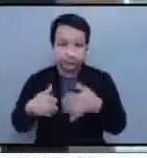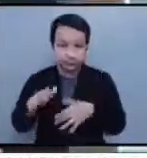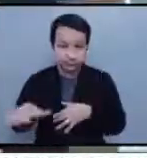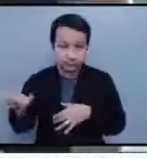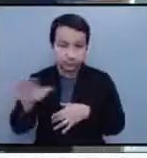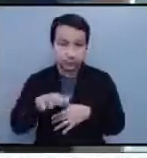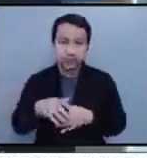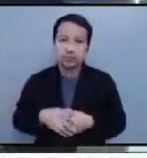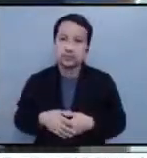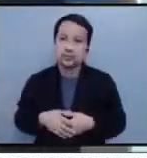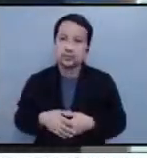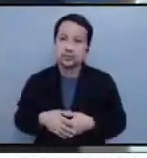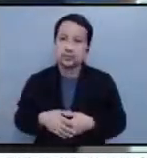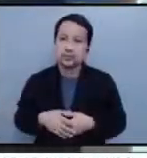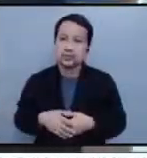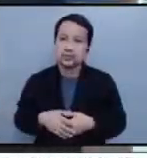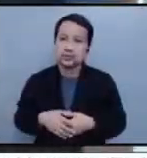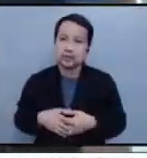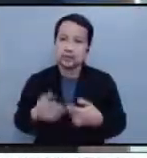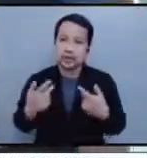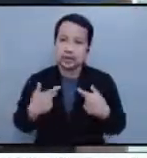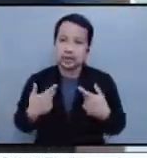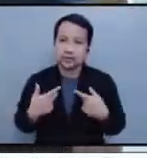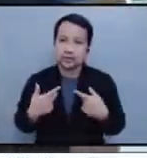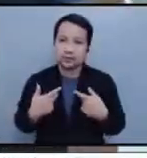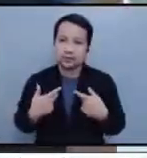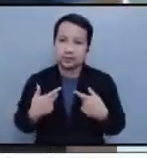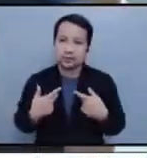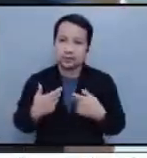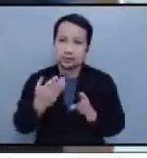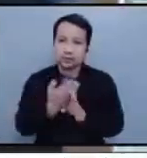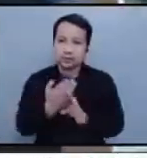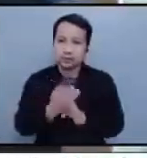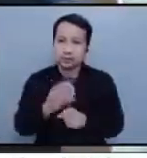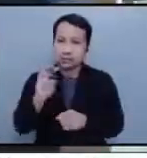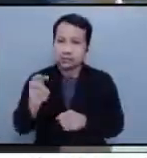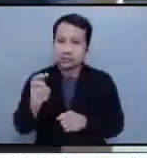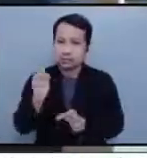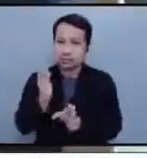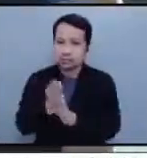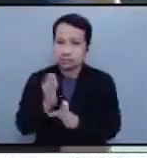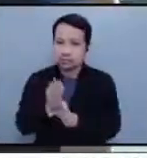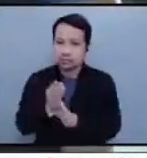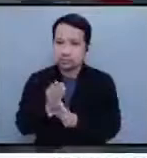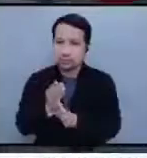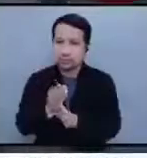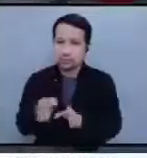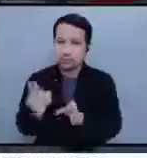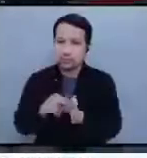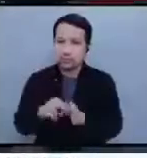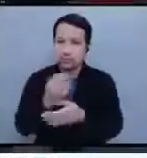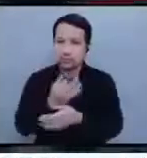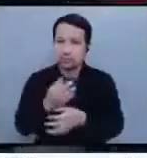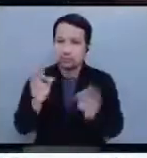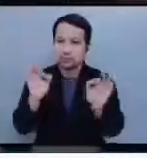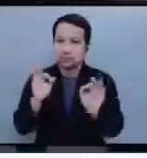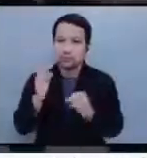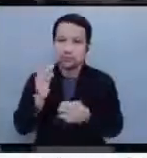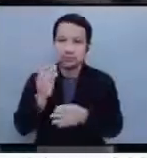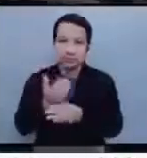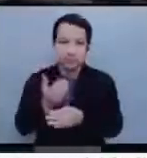at may 2 military truck at 6 na bus na magbibigay nitong libreng sakay nga, no?